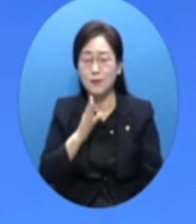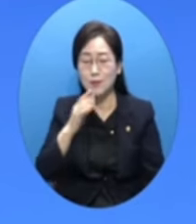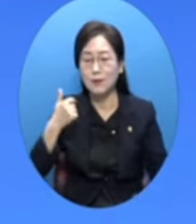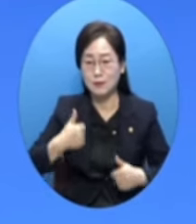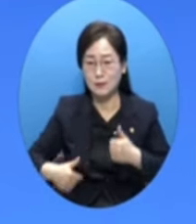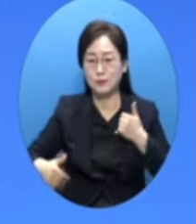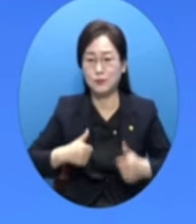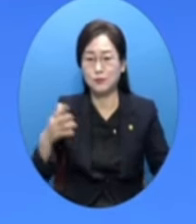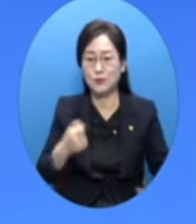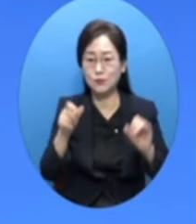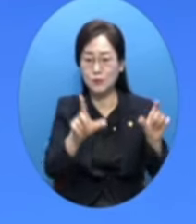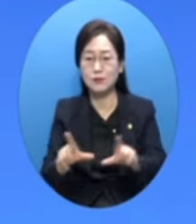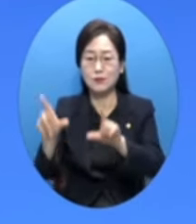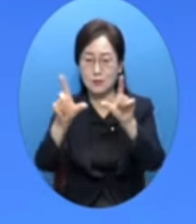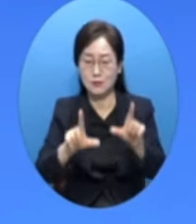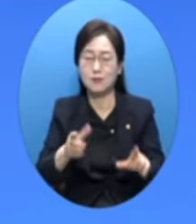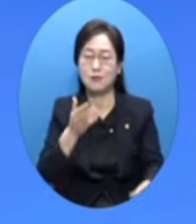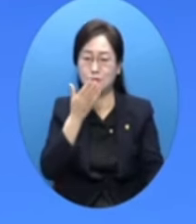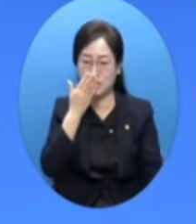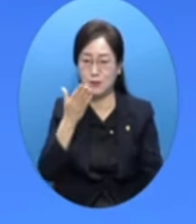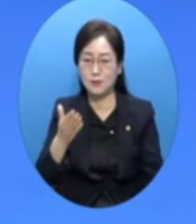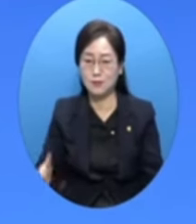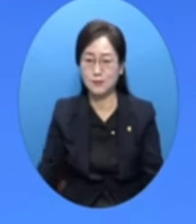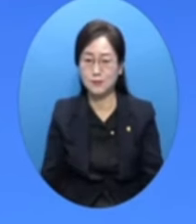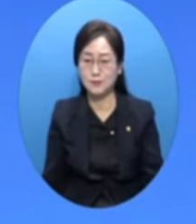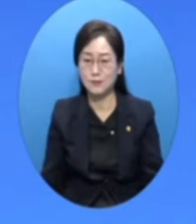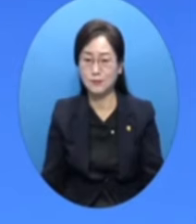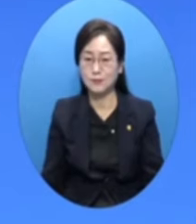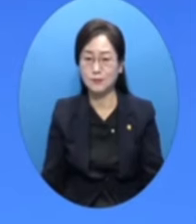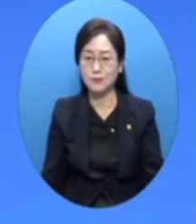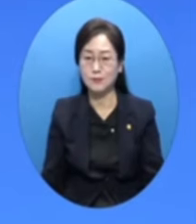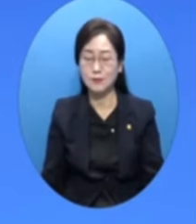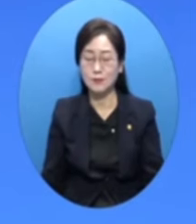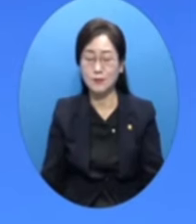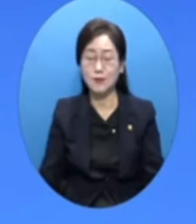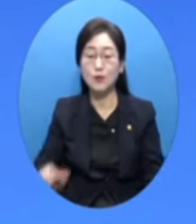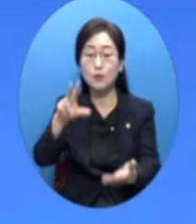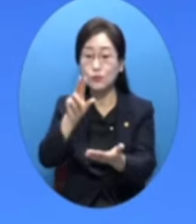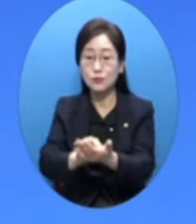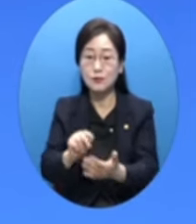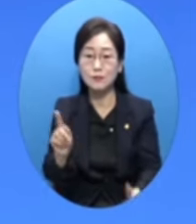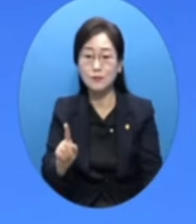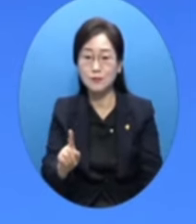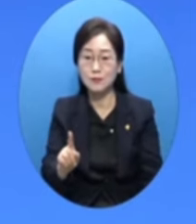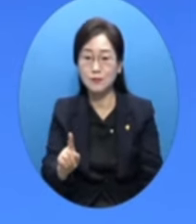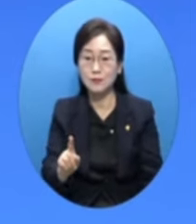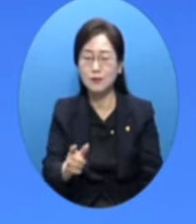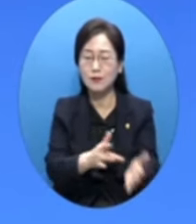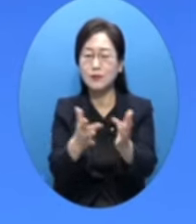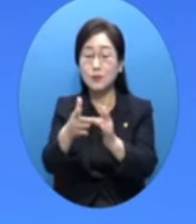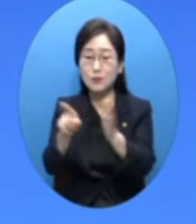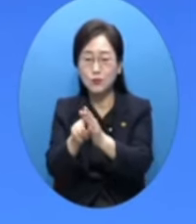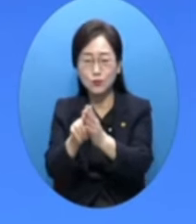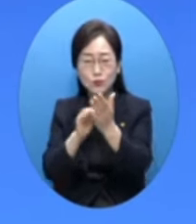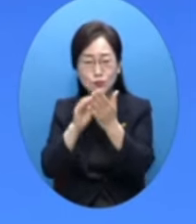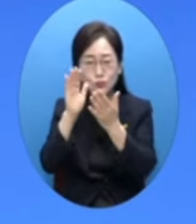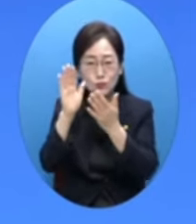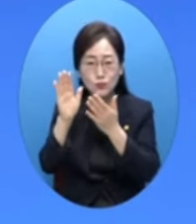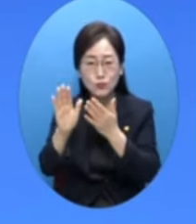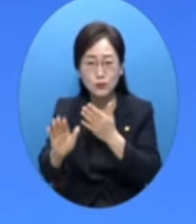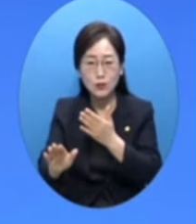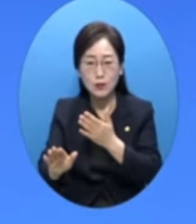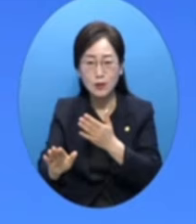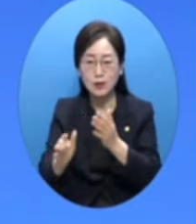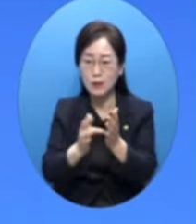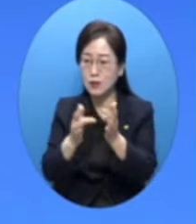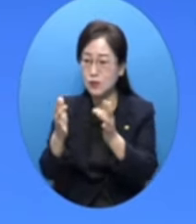누리며 살아갈 수 있게 되는 것입니다. 그런데 문제는 우리가 예수를 믿고 나서도 예수님이 나의